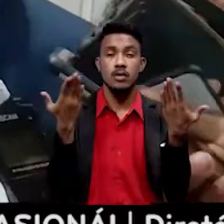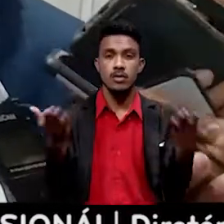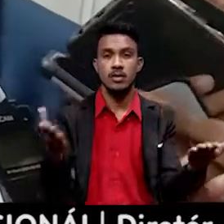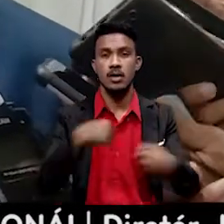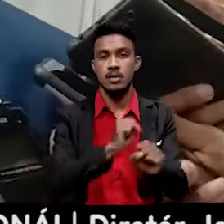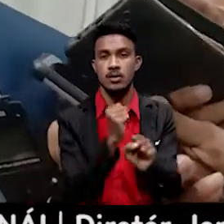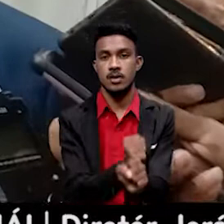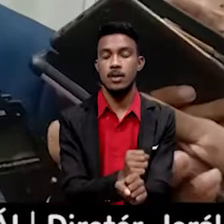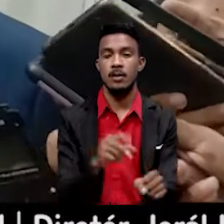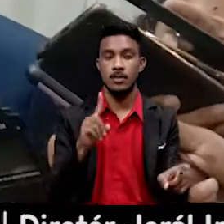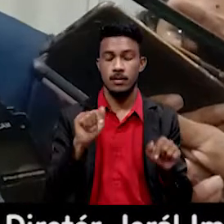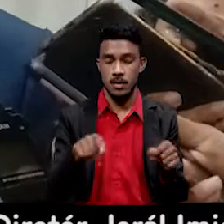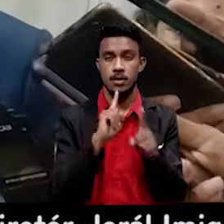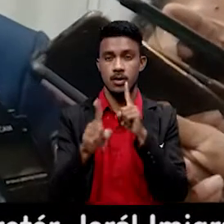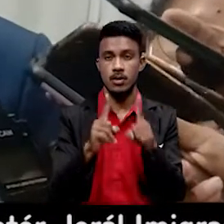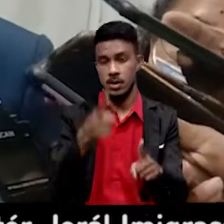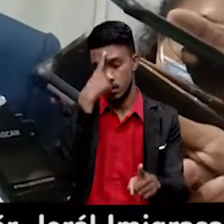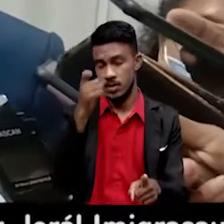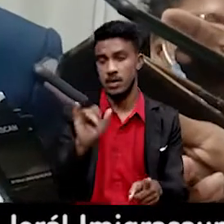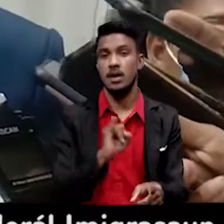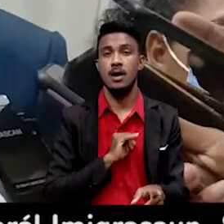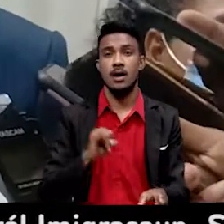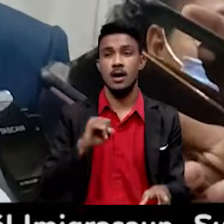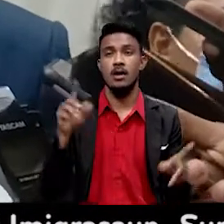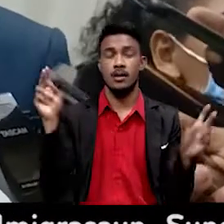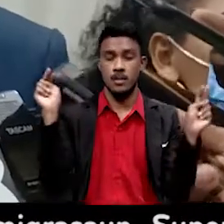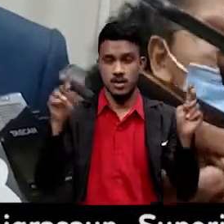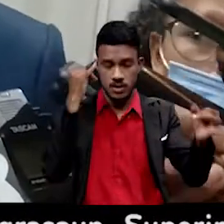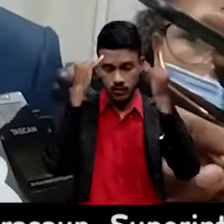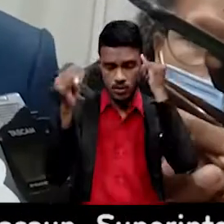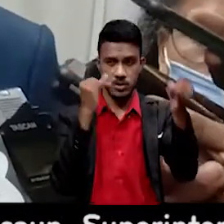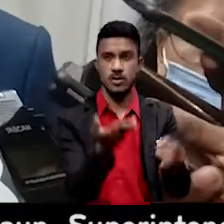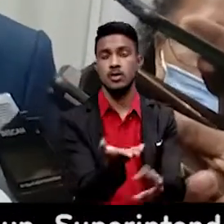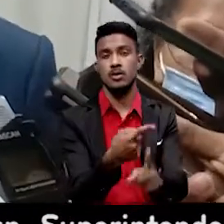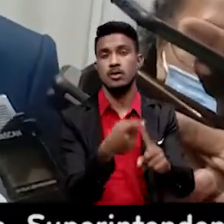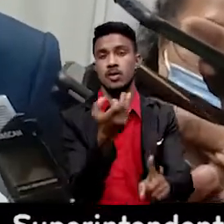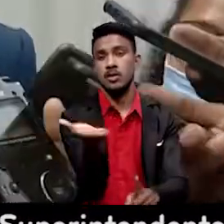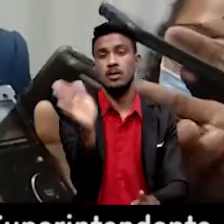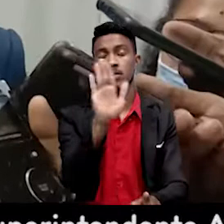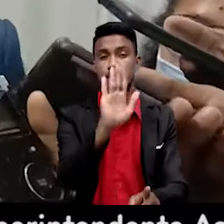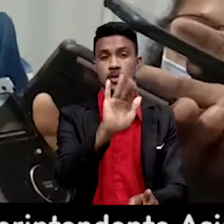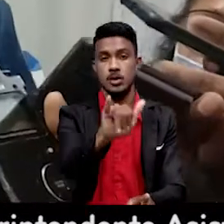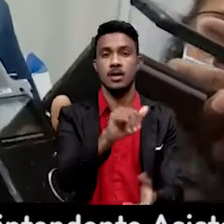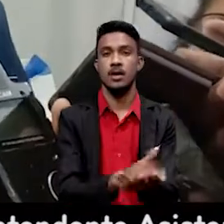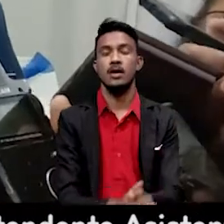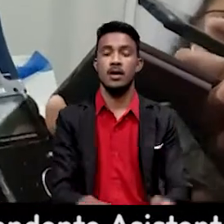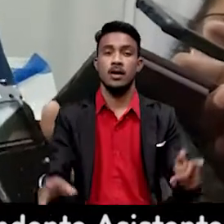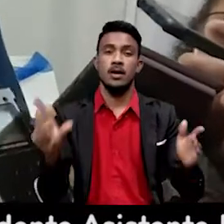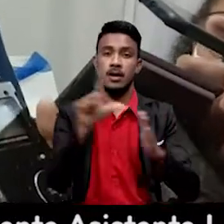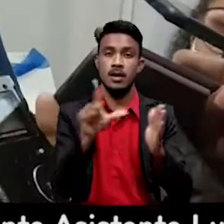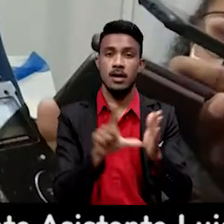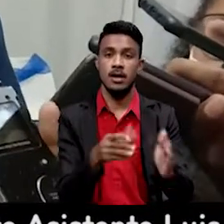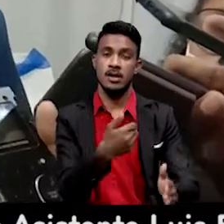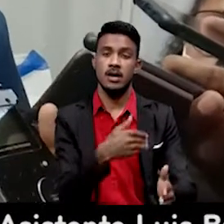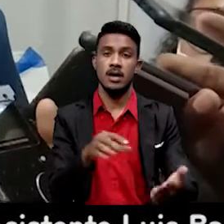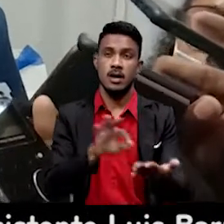tidak sebentar kemarin hau persis informasi yang baru tahu sih kebocor sih tapi ini kontiam por lei foi uma prova lei